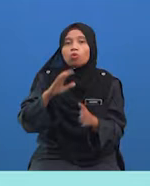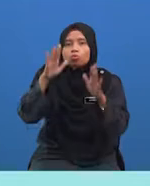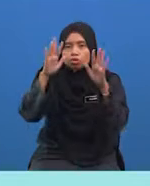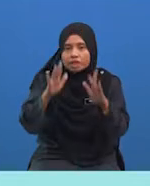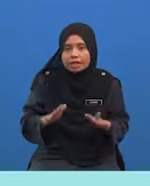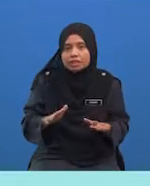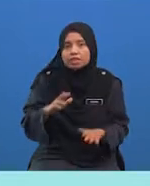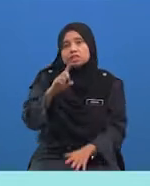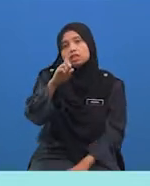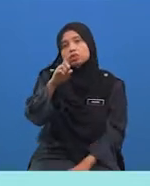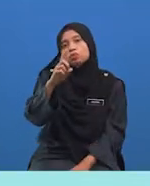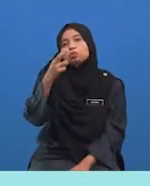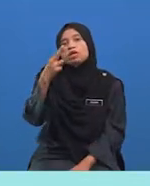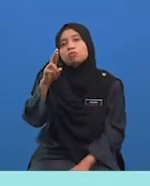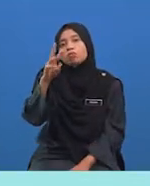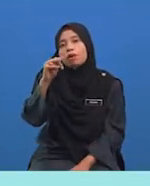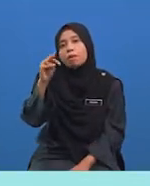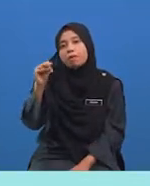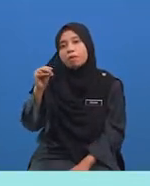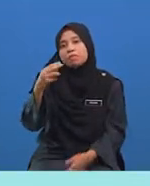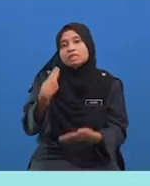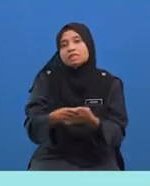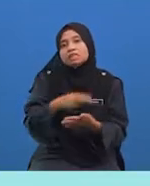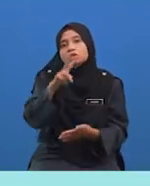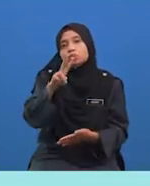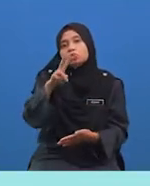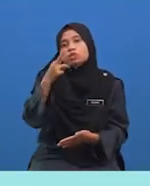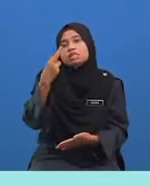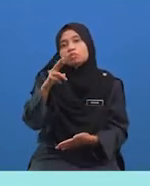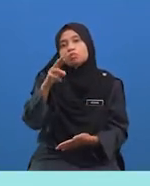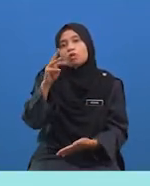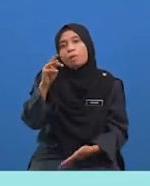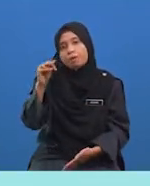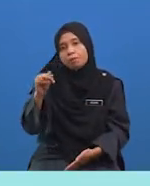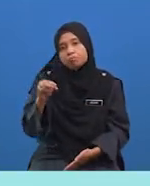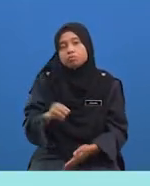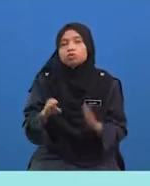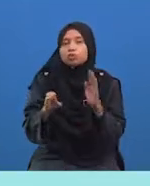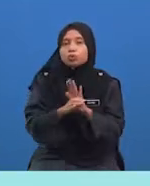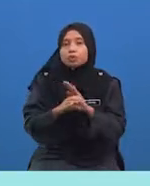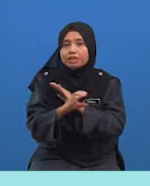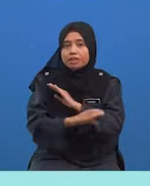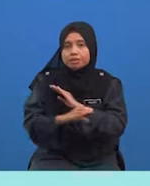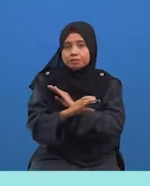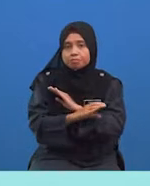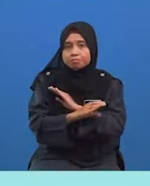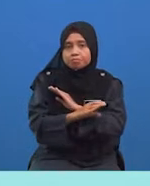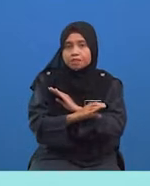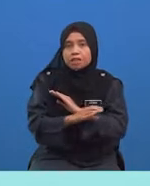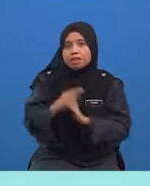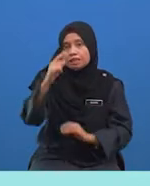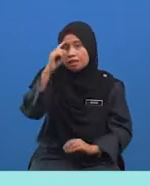tahunan 1000 mm hingga 2000 mm. Manakala contoh negaranya ialah